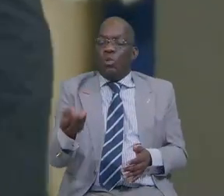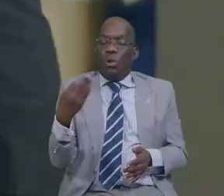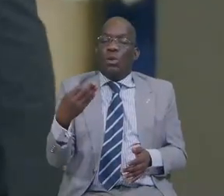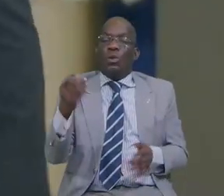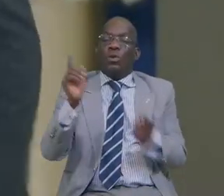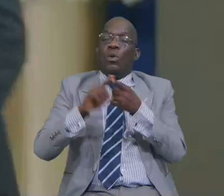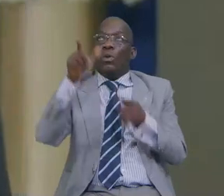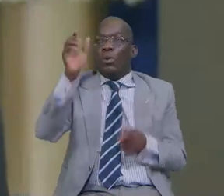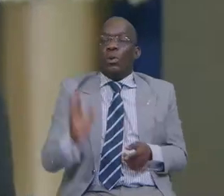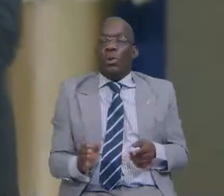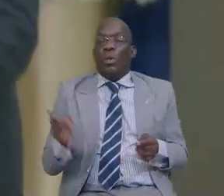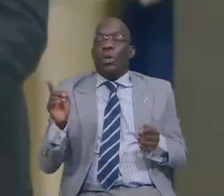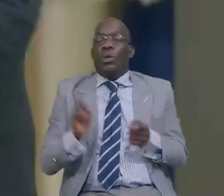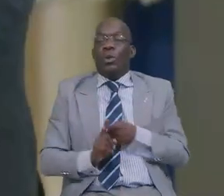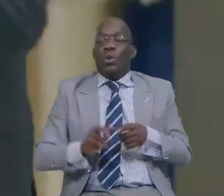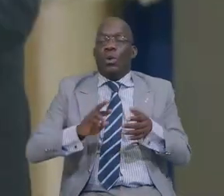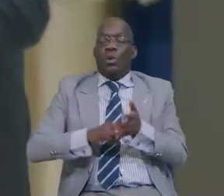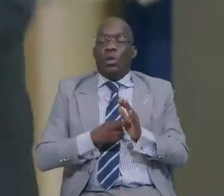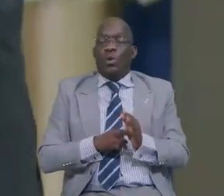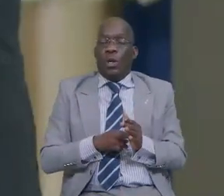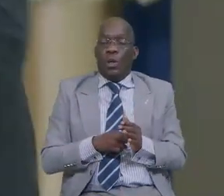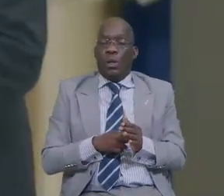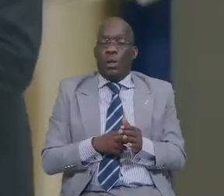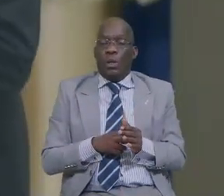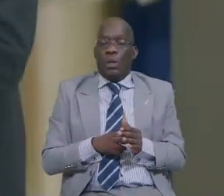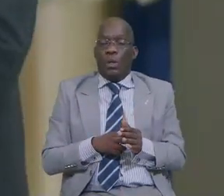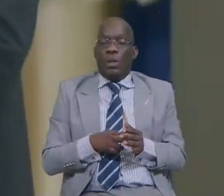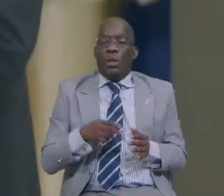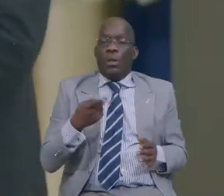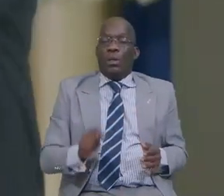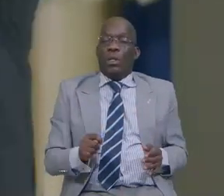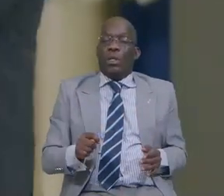peut l'accomplir. J'appelle l'ingénieur pour venir réparer